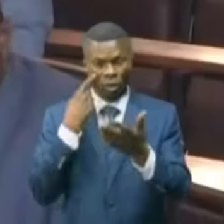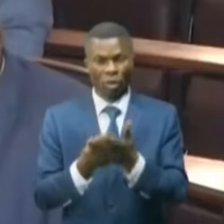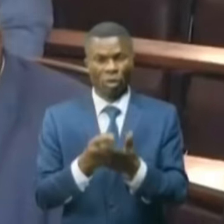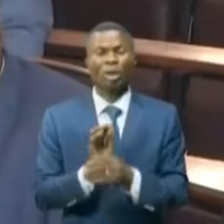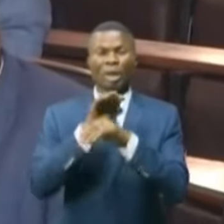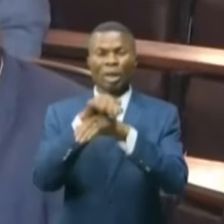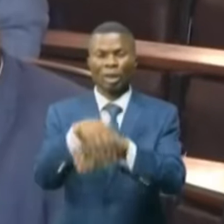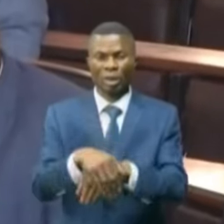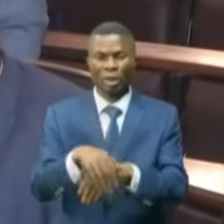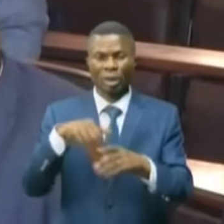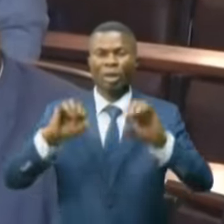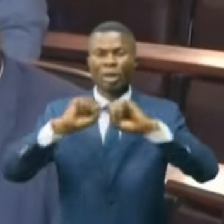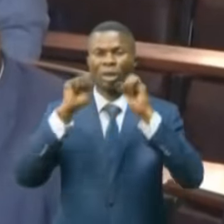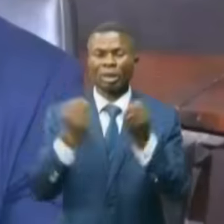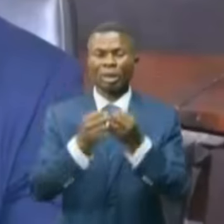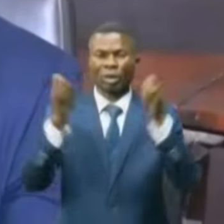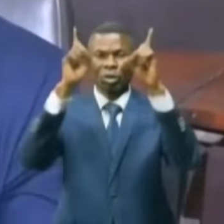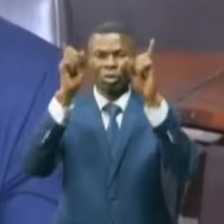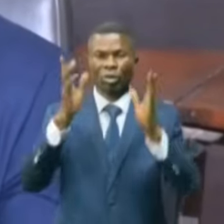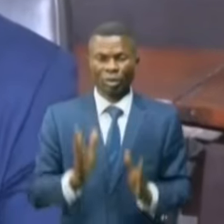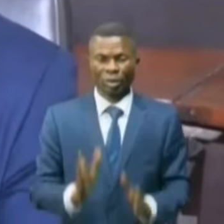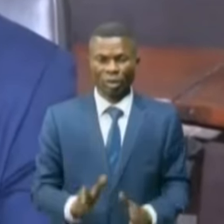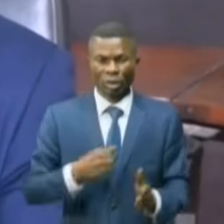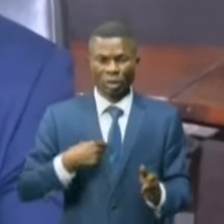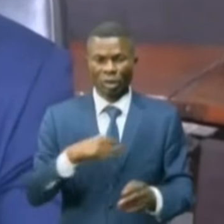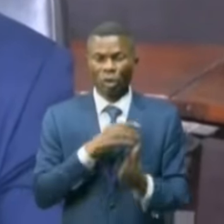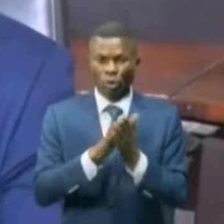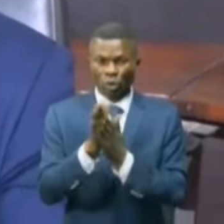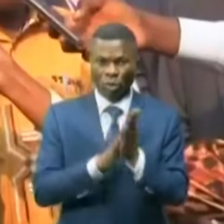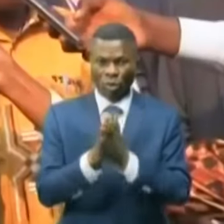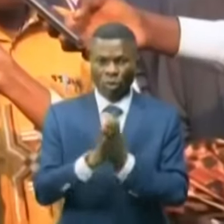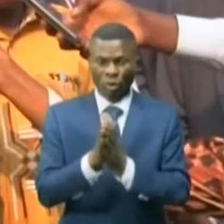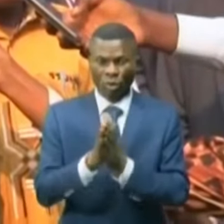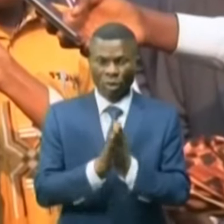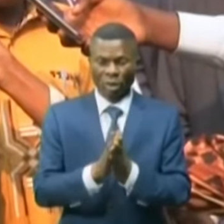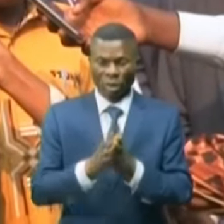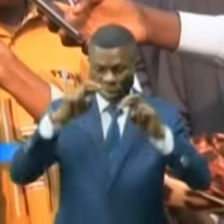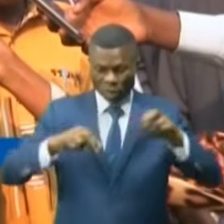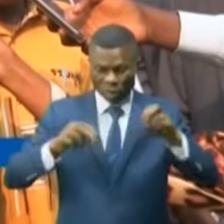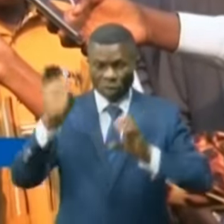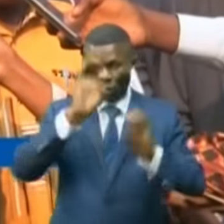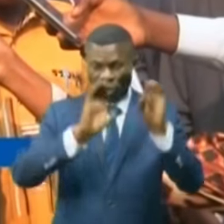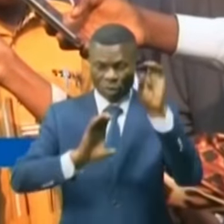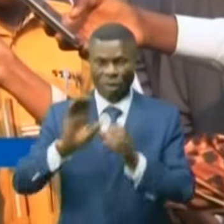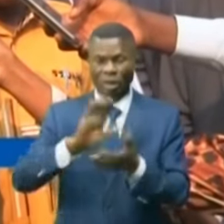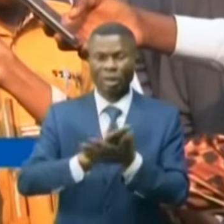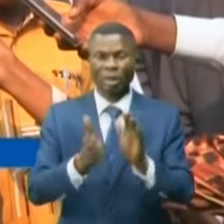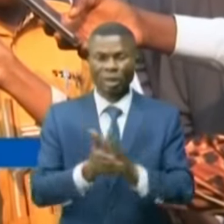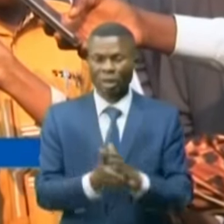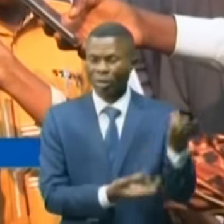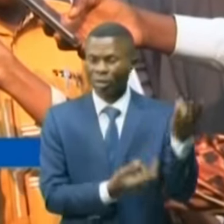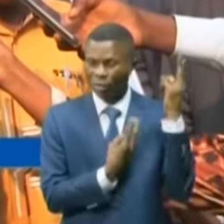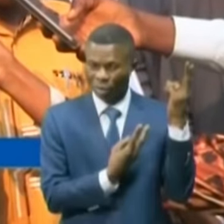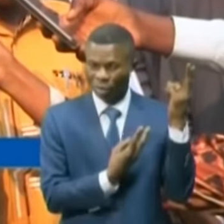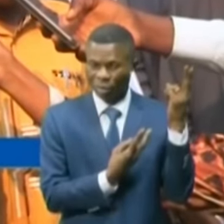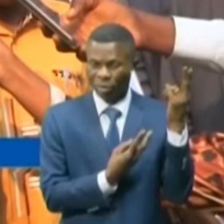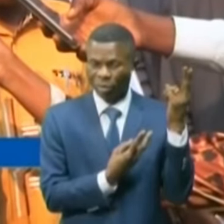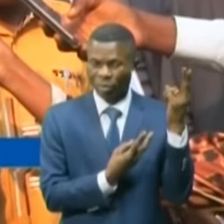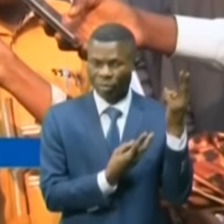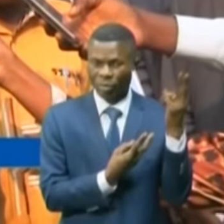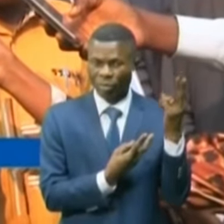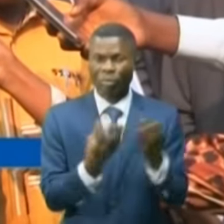implication dans la société africaine. Nous souhaitons que la recherche scientifique soit valorisée.